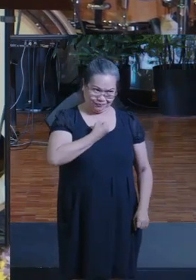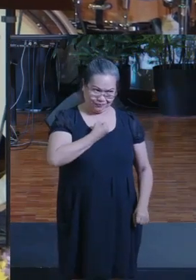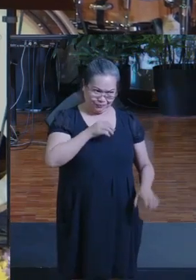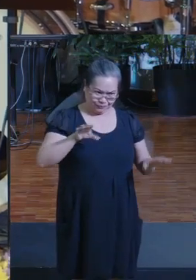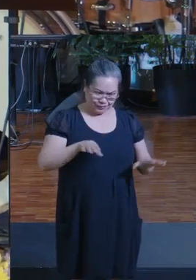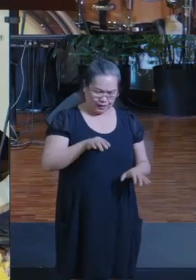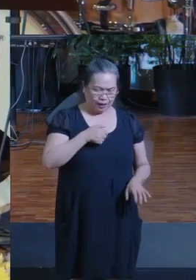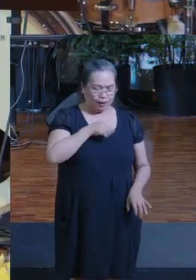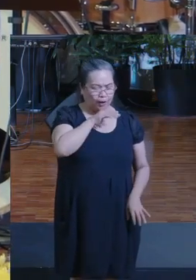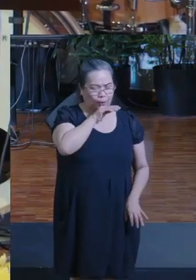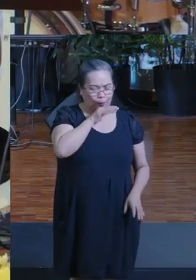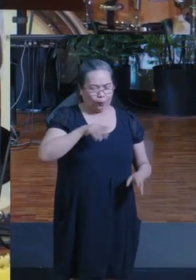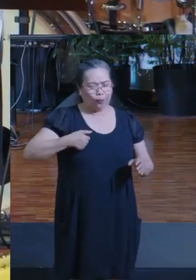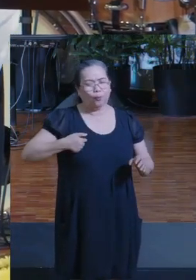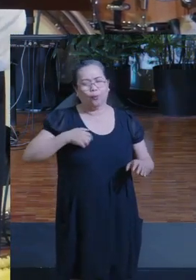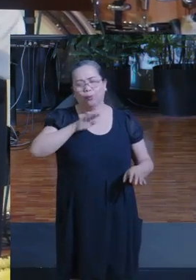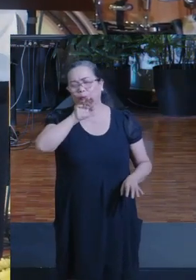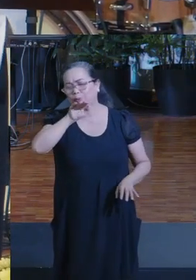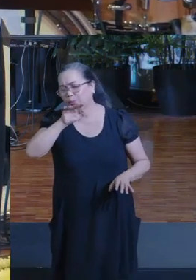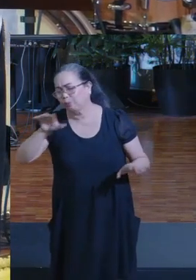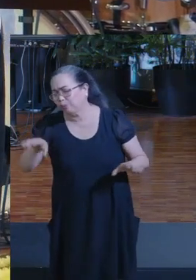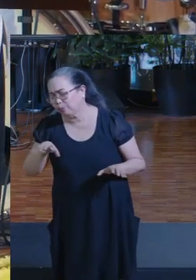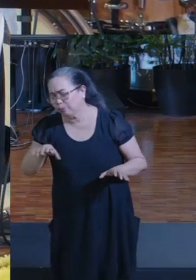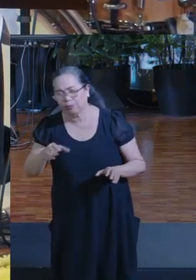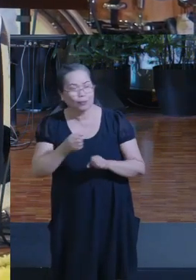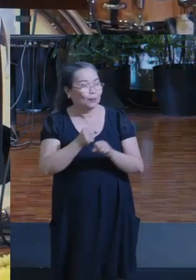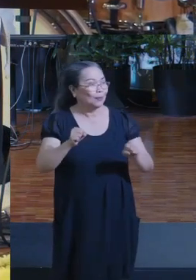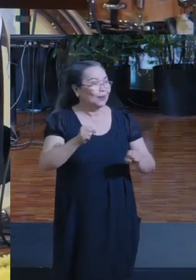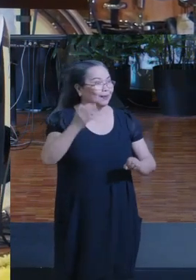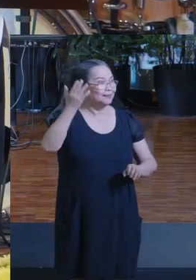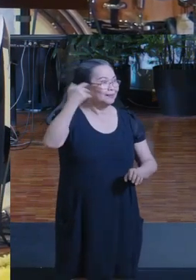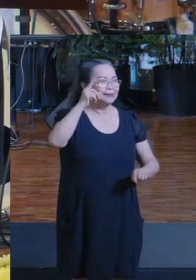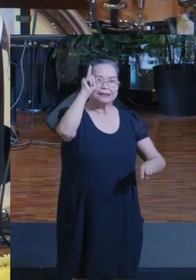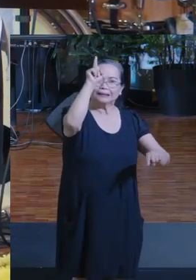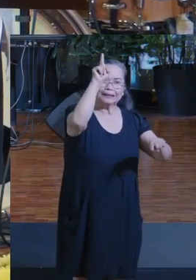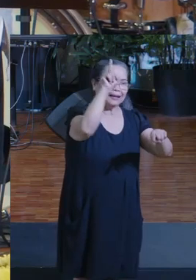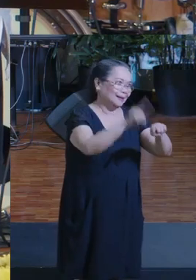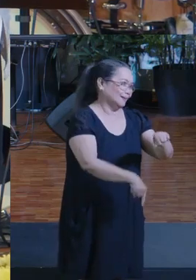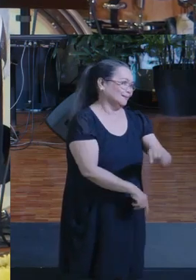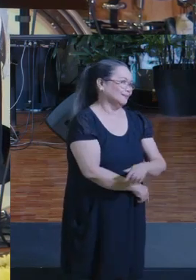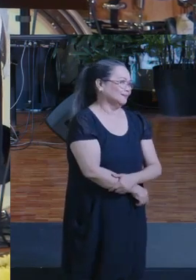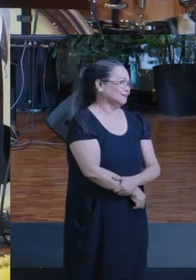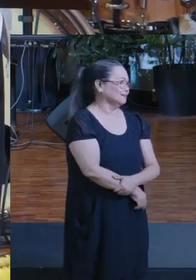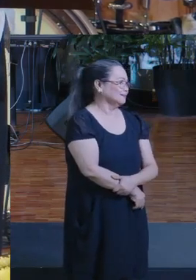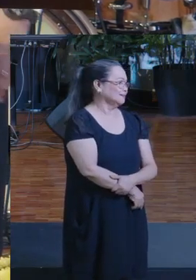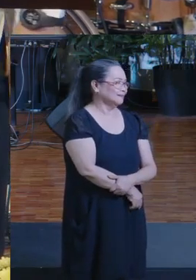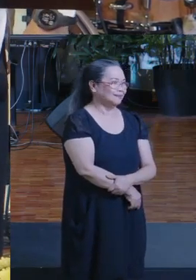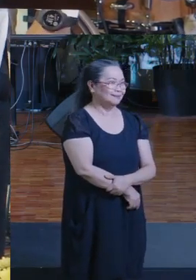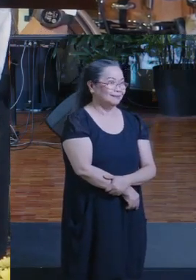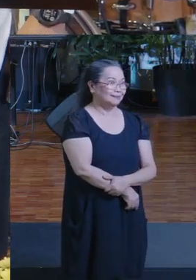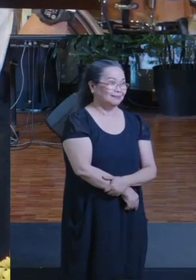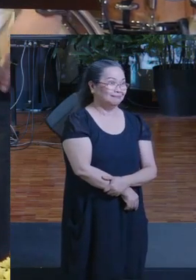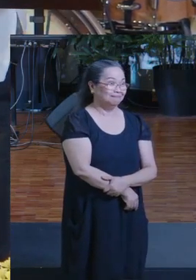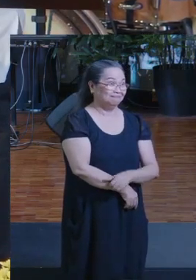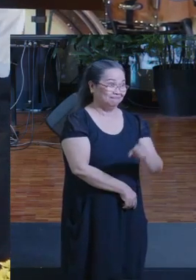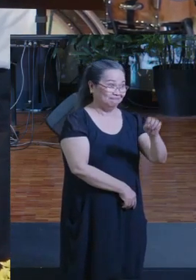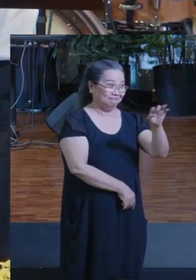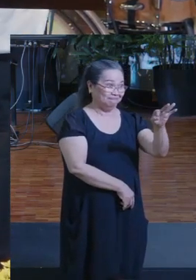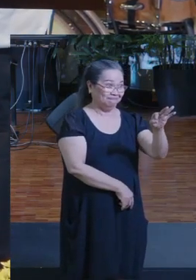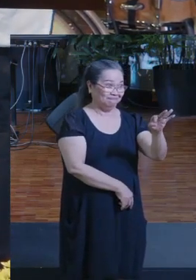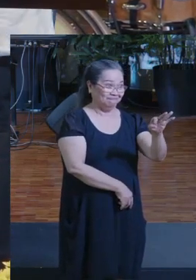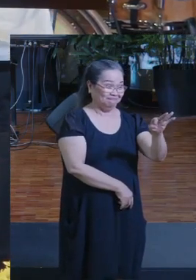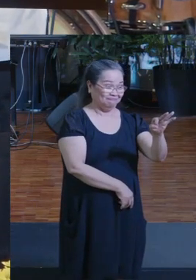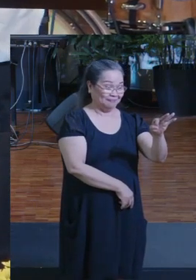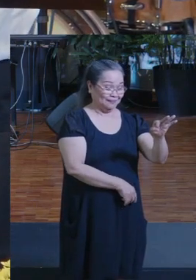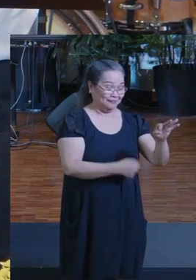Hindi natin kaya. Yun yung ating lesson last time. Diba? If you break any part of the law, you break all